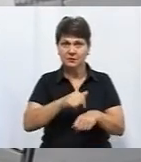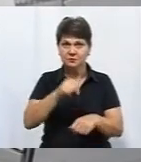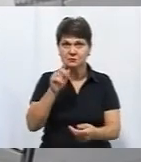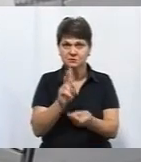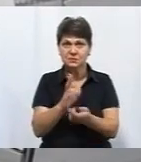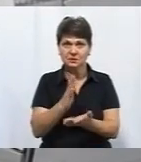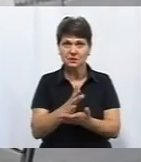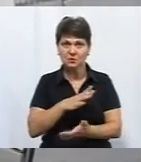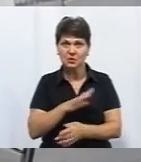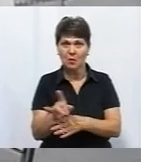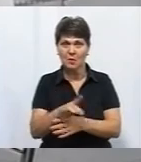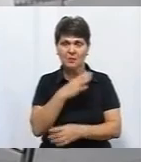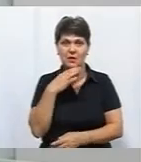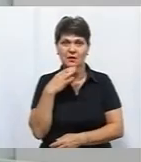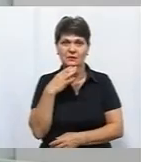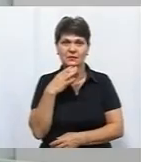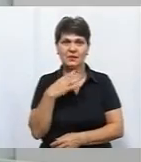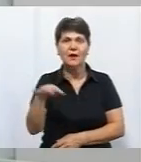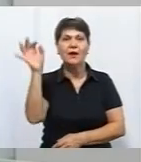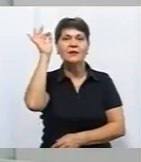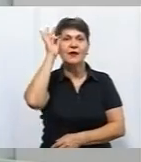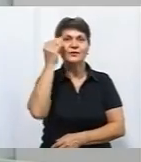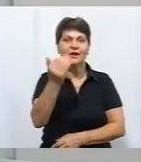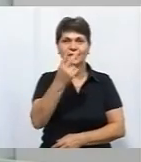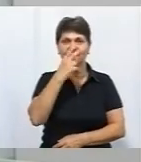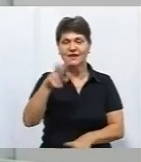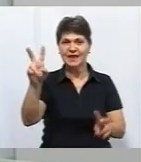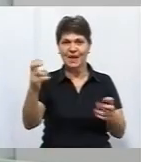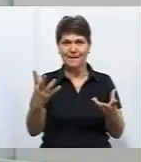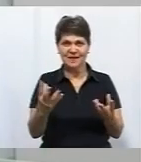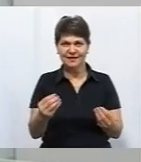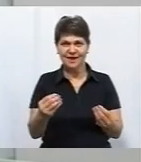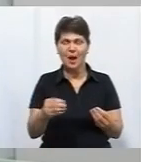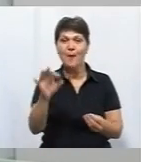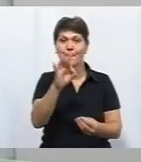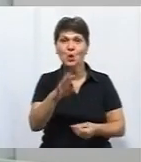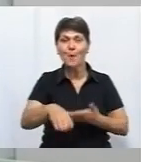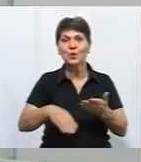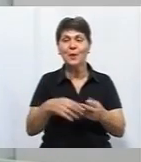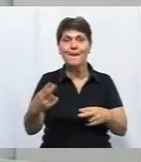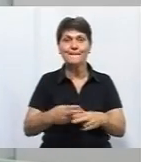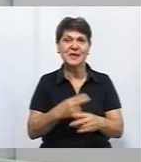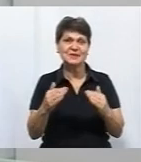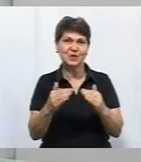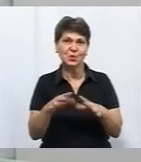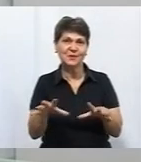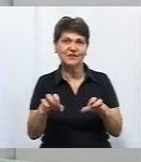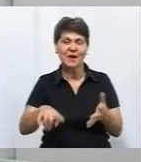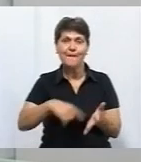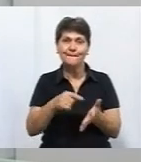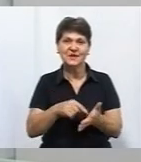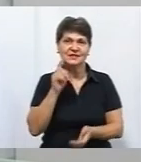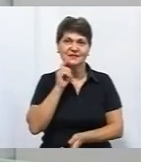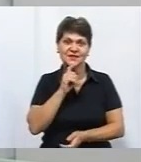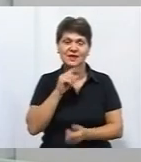Так, було. Нагадаю, ви дивилися тему дня про допомогу безпритульним тваринам у місті